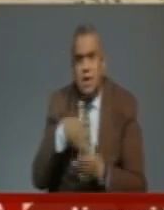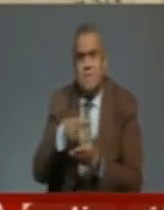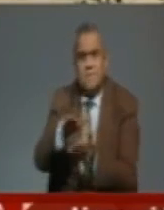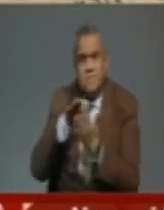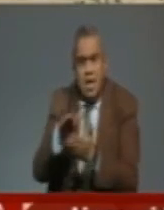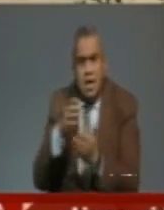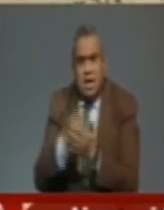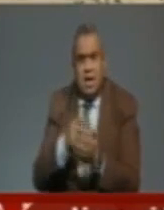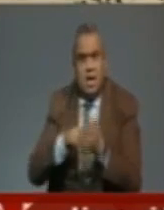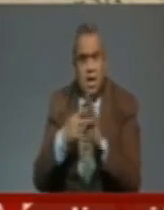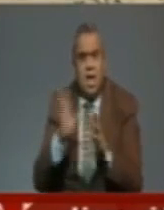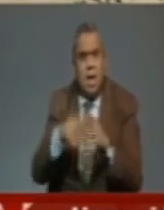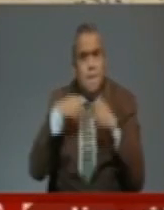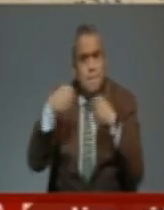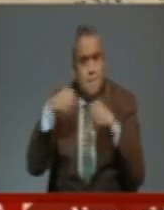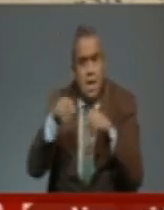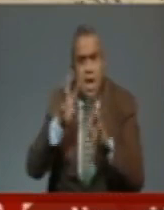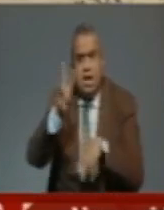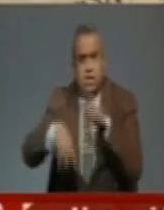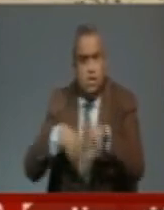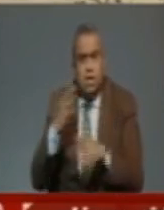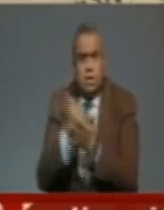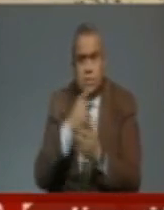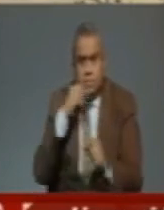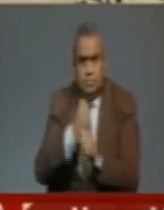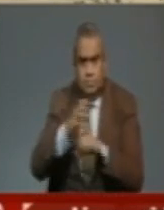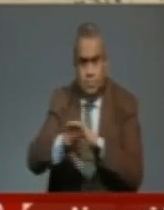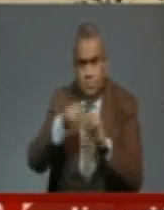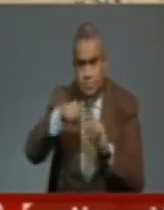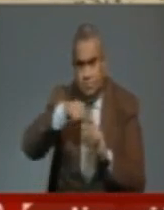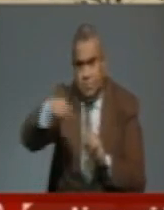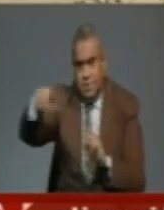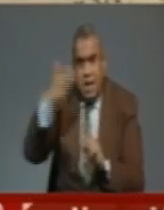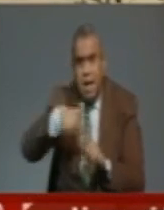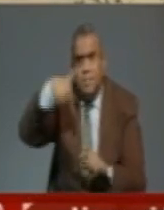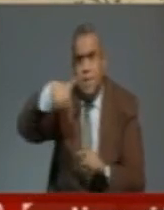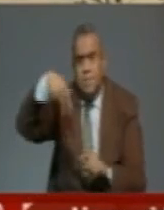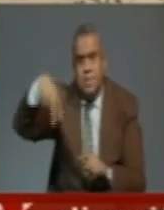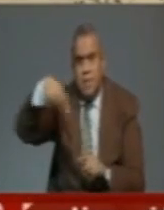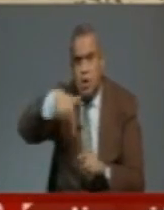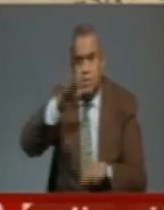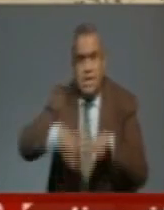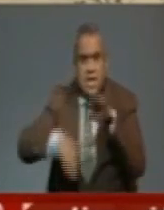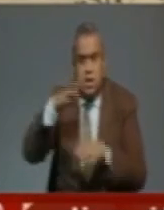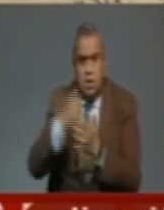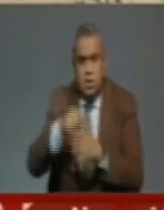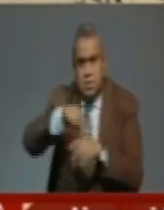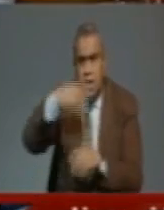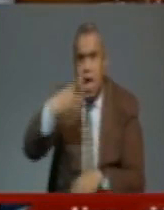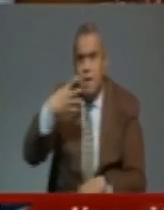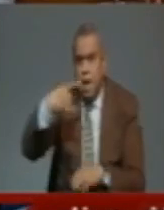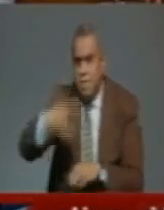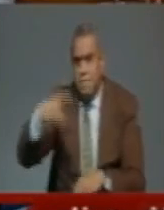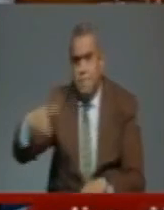سواء صادر او وارد، لان الخط ده خط طوله 68 كيلو في اربع عمل صناعي في اربع محطات وفي اربع